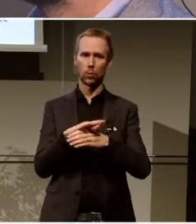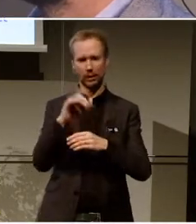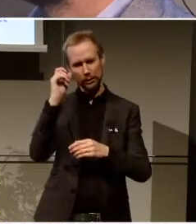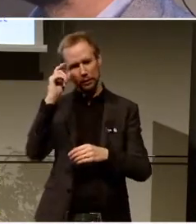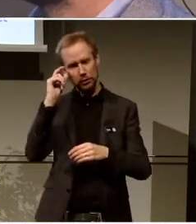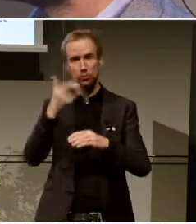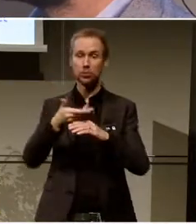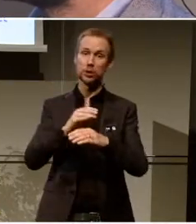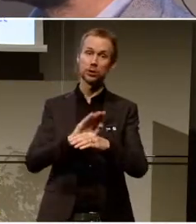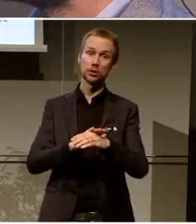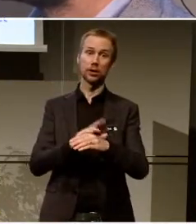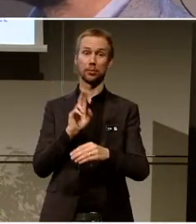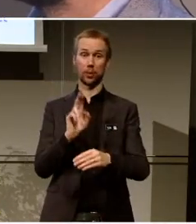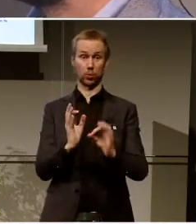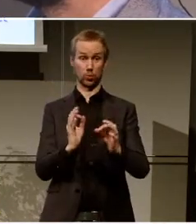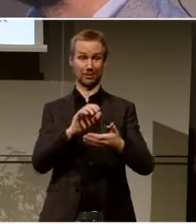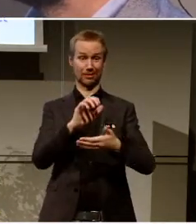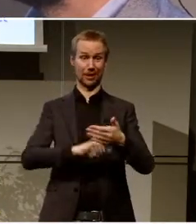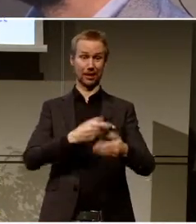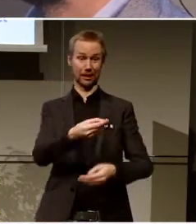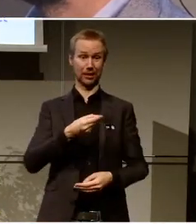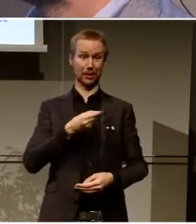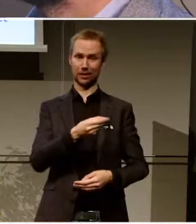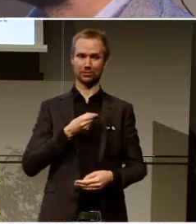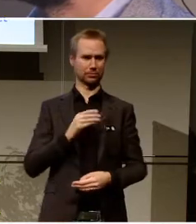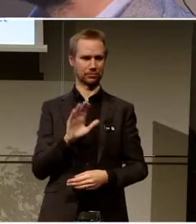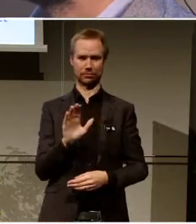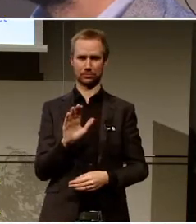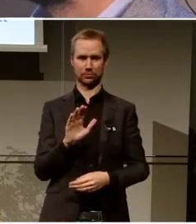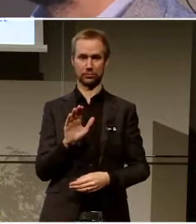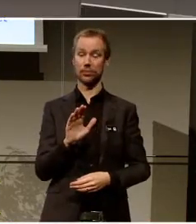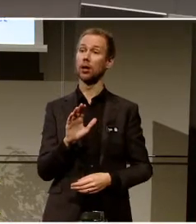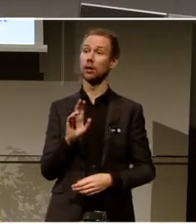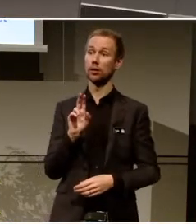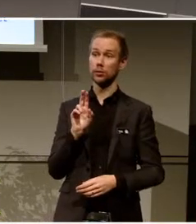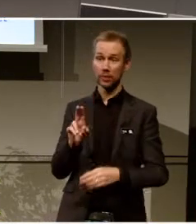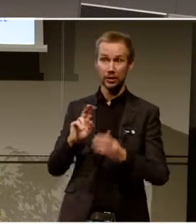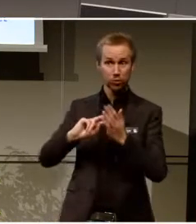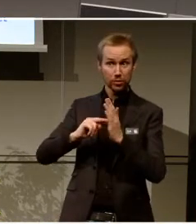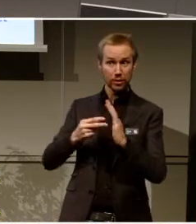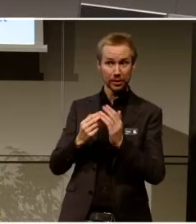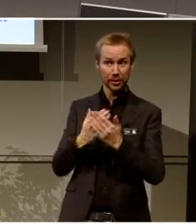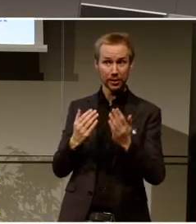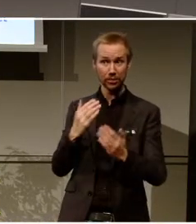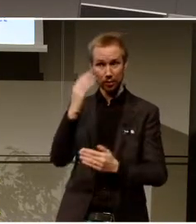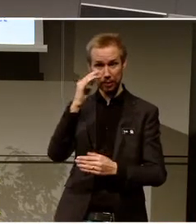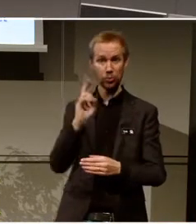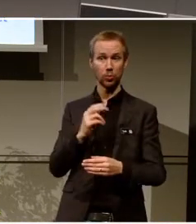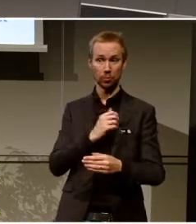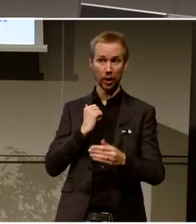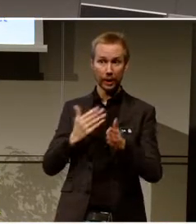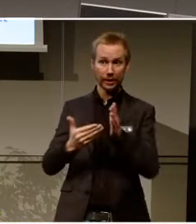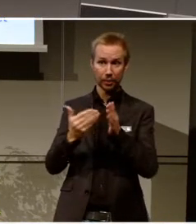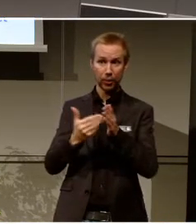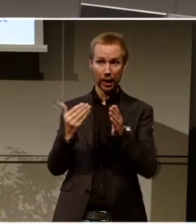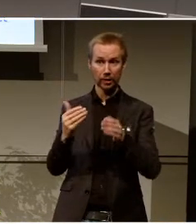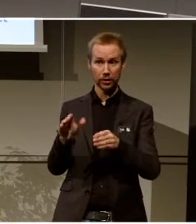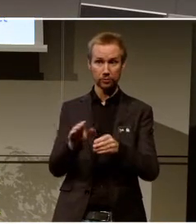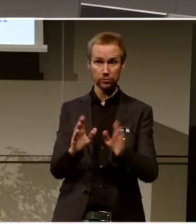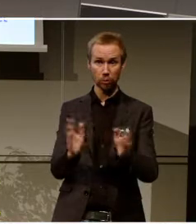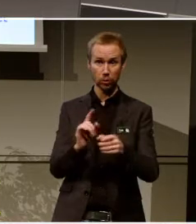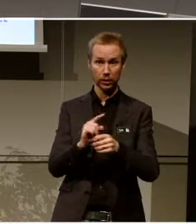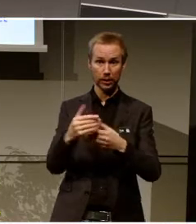med skatteintäkter och så, det tror jag inte är... Så det är liksom inte ett systemhot? Problemet är det temporära. Vad ska vi göra med alla lastbilschaufförerna? Mm. Ja, det är